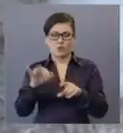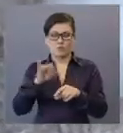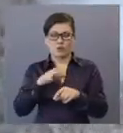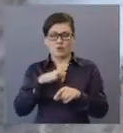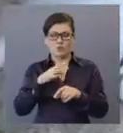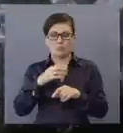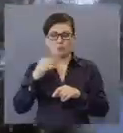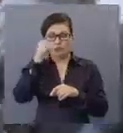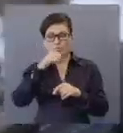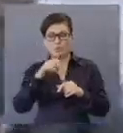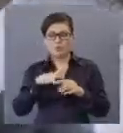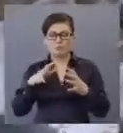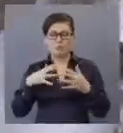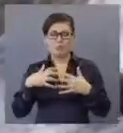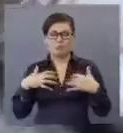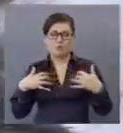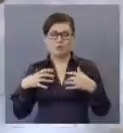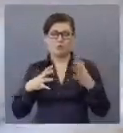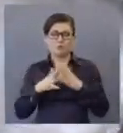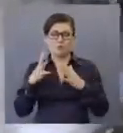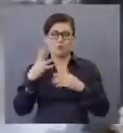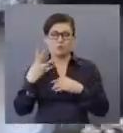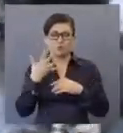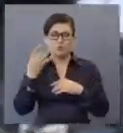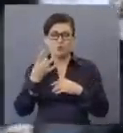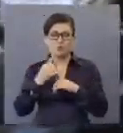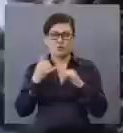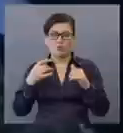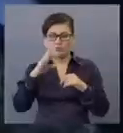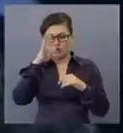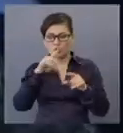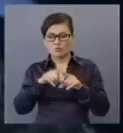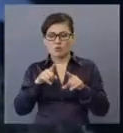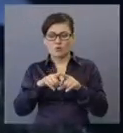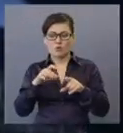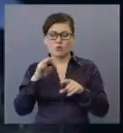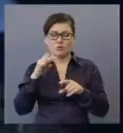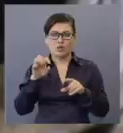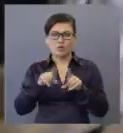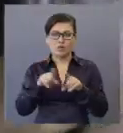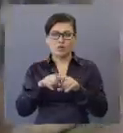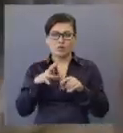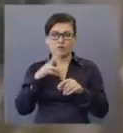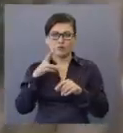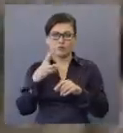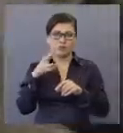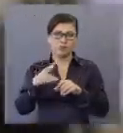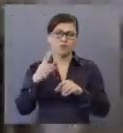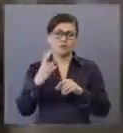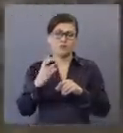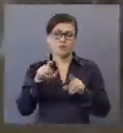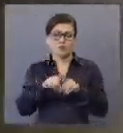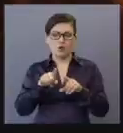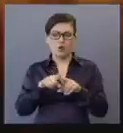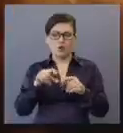Шу өңірінде өсетін жабайы өсімдіктен 5 есе күшті. 4 айдың ішінде Көкнар 2016 операциясында 3300-ден аса есірткілік